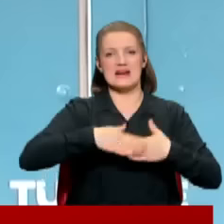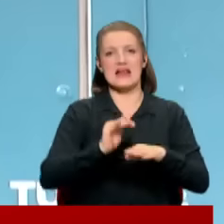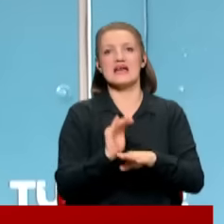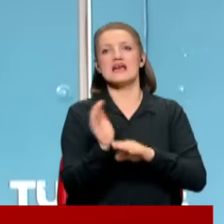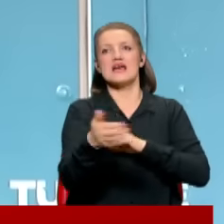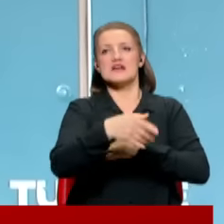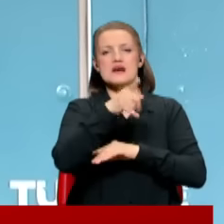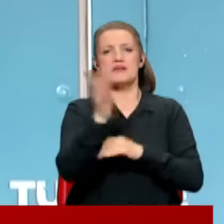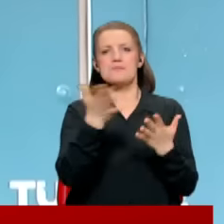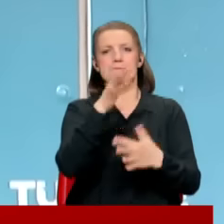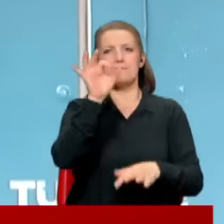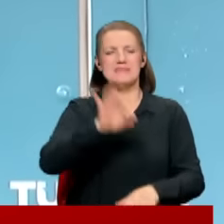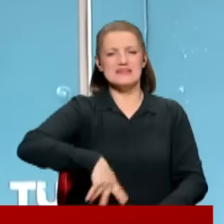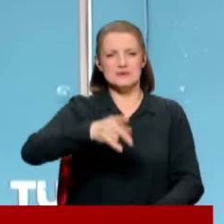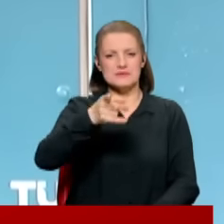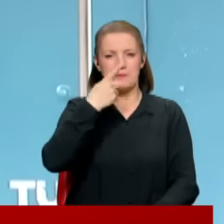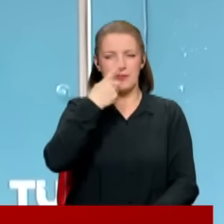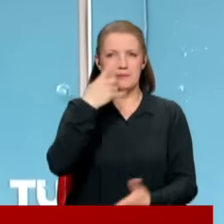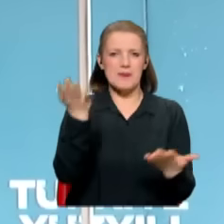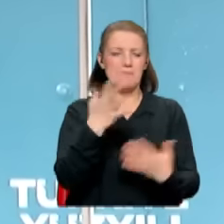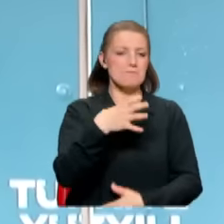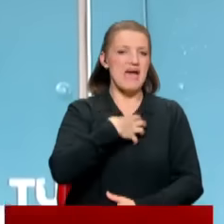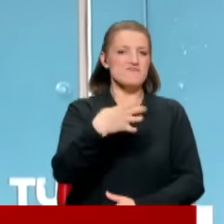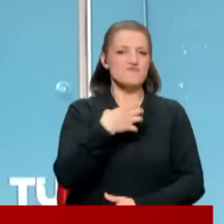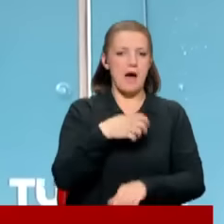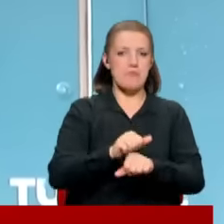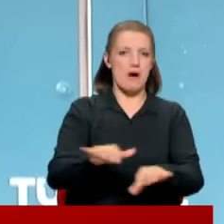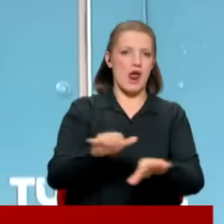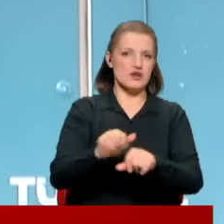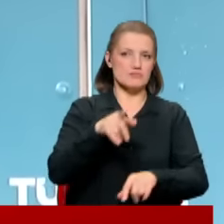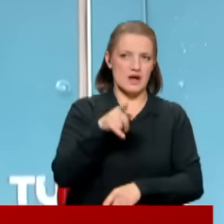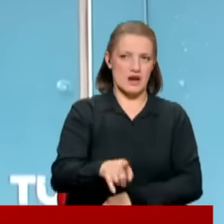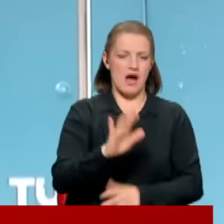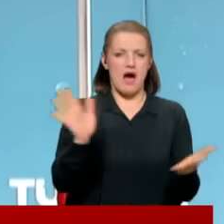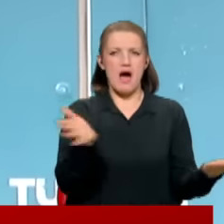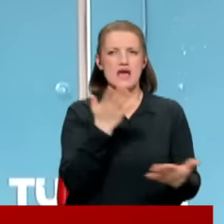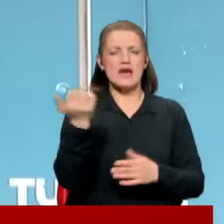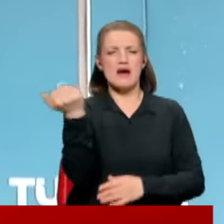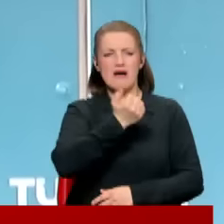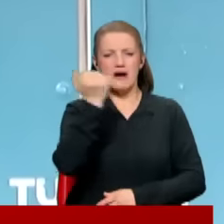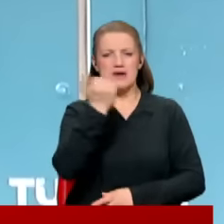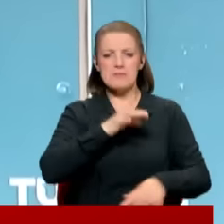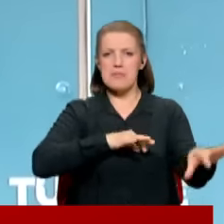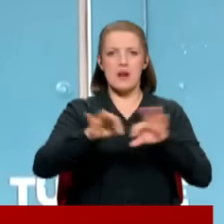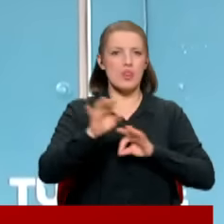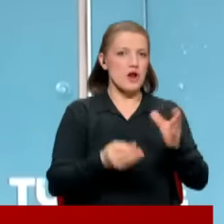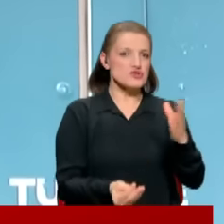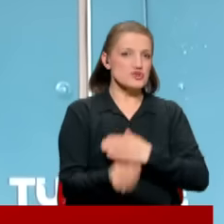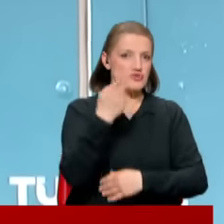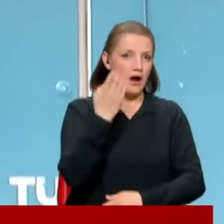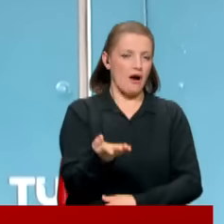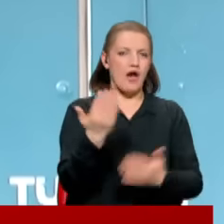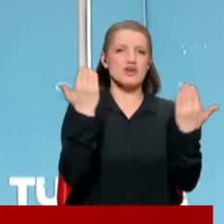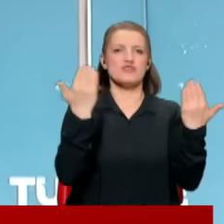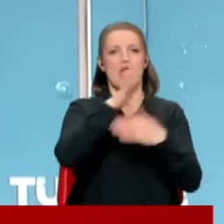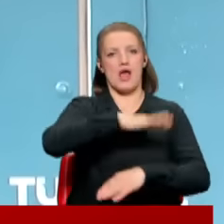gerisinden hangi pis kokular, hangi menfaat paylaşımları, hangi hain taktikler çıkacak? İnşallah